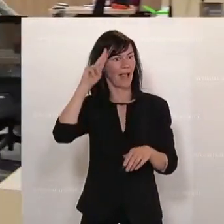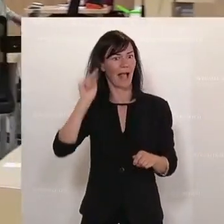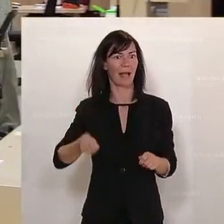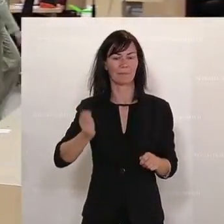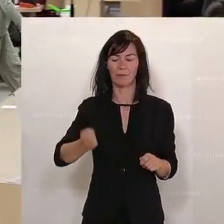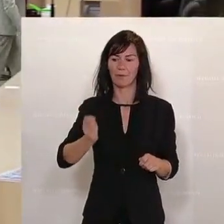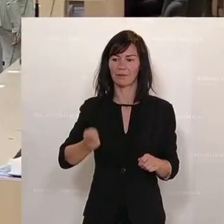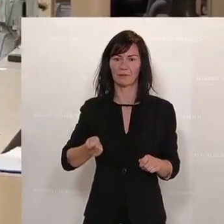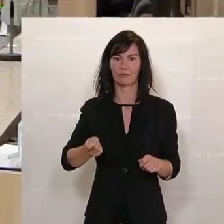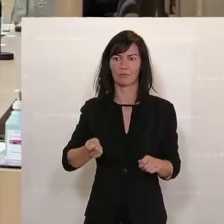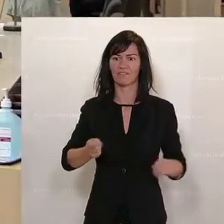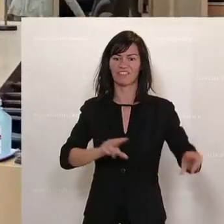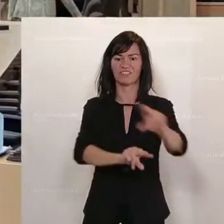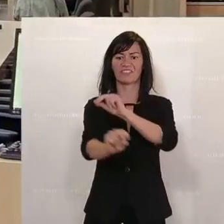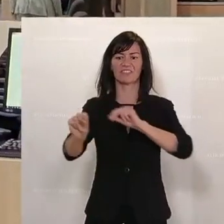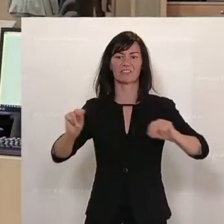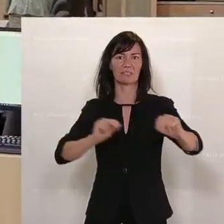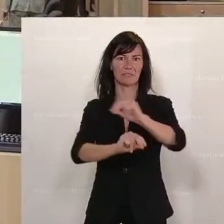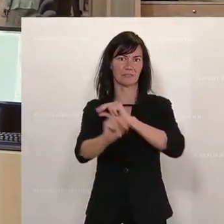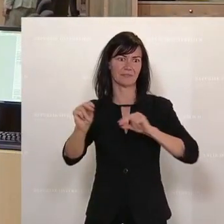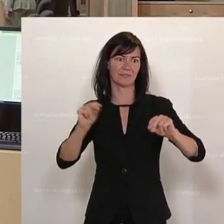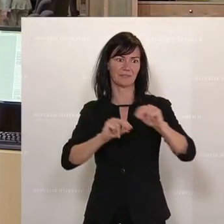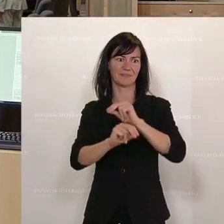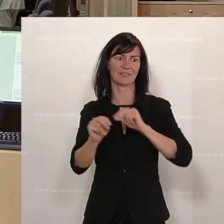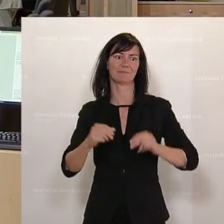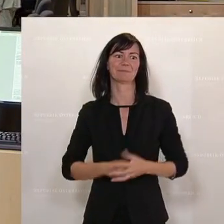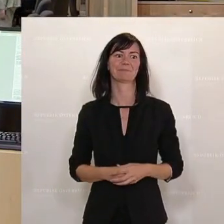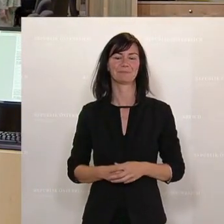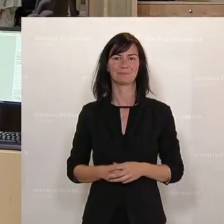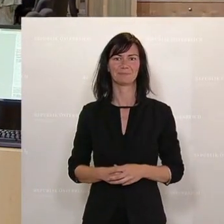Die Freiheitlichen haben schon Ende des vergangenen Jahres einen Antrag auf vorzeitige Neuwahlen eingebracht.